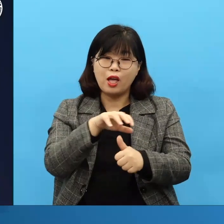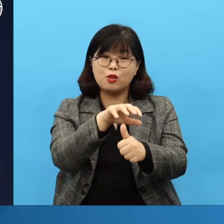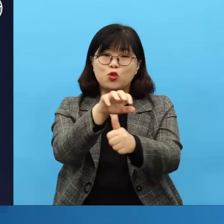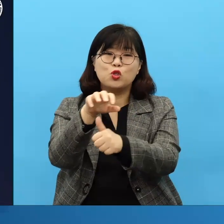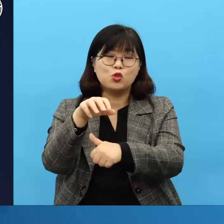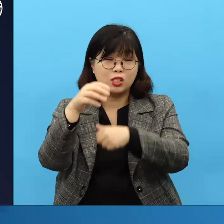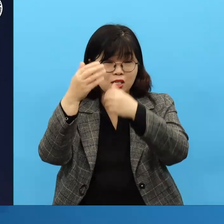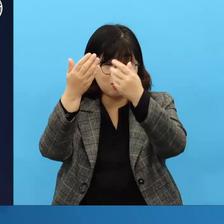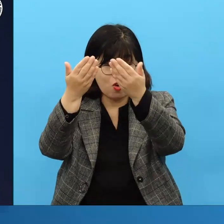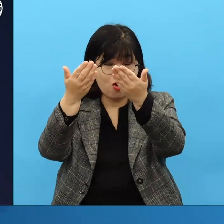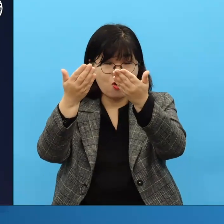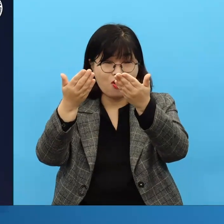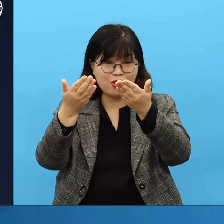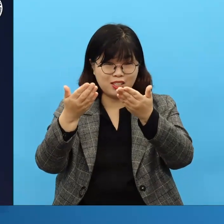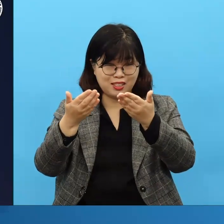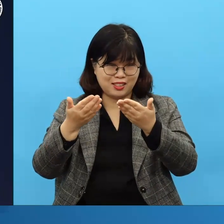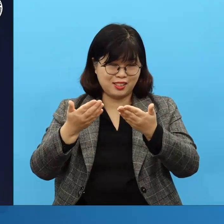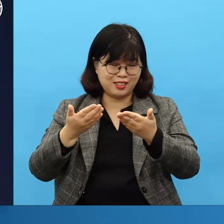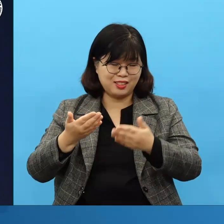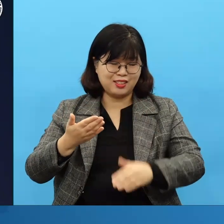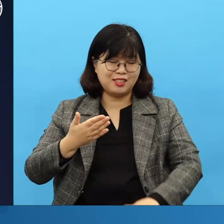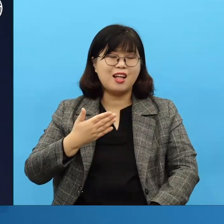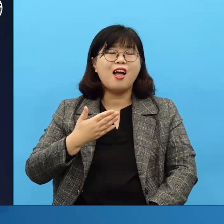보호해 주실 것을